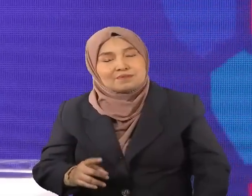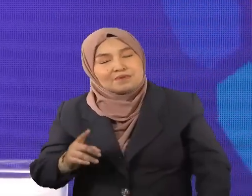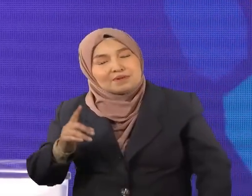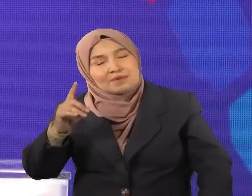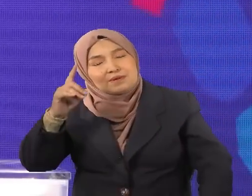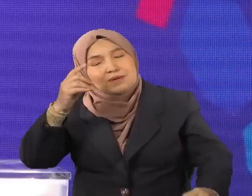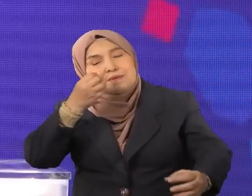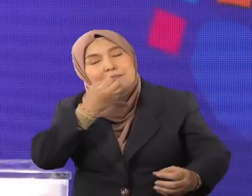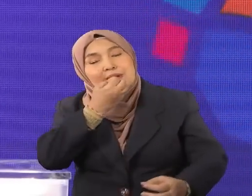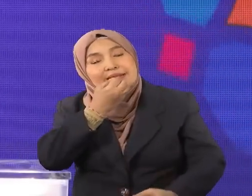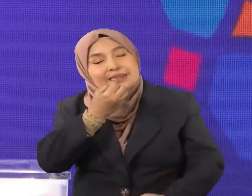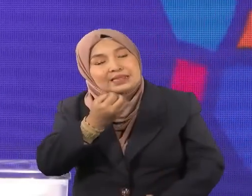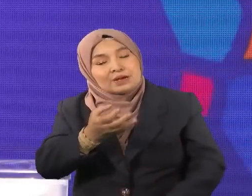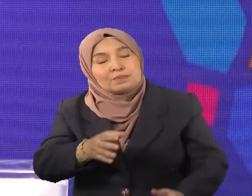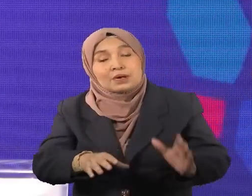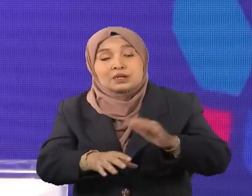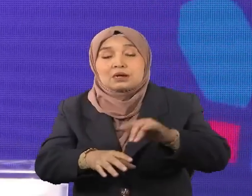بخير